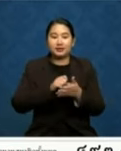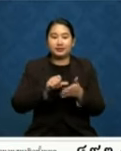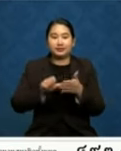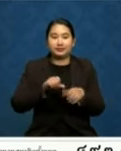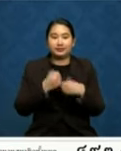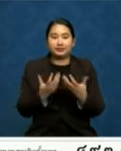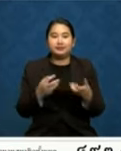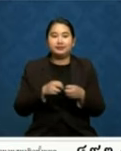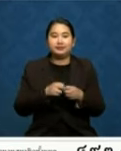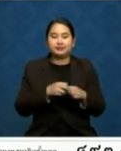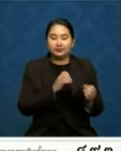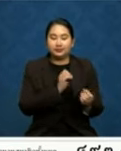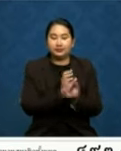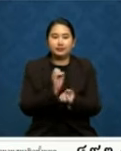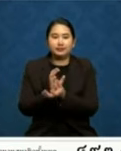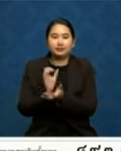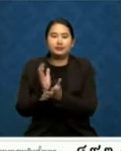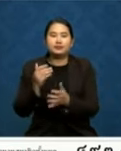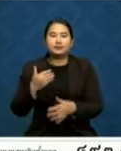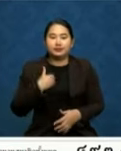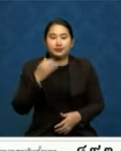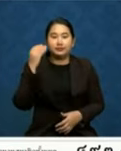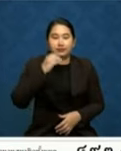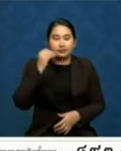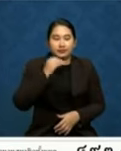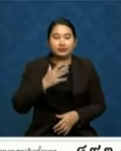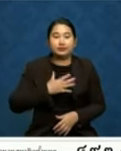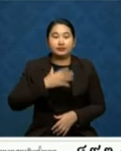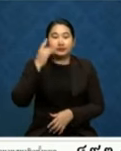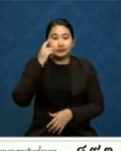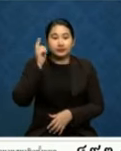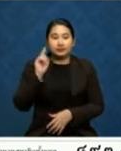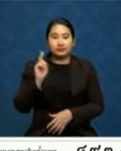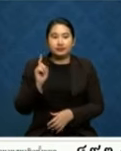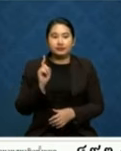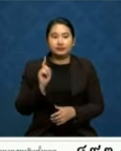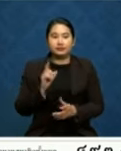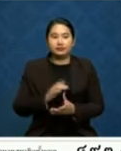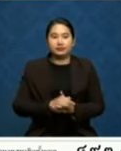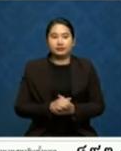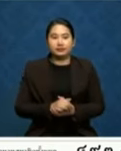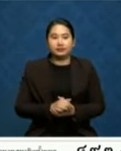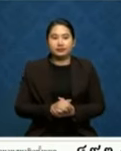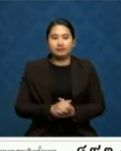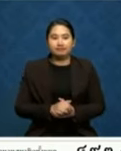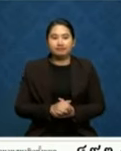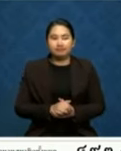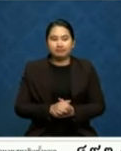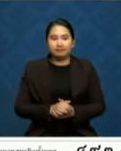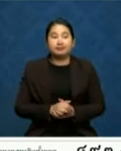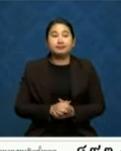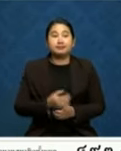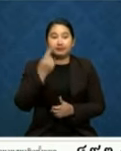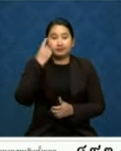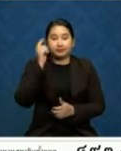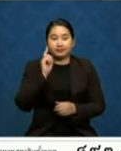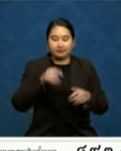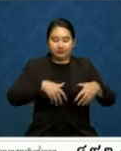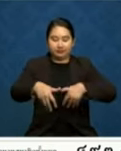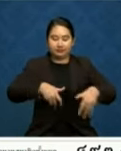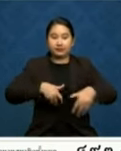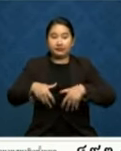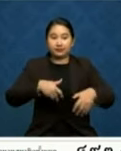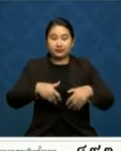ความเดือดร้อนอยู่เรื่อยๆนะจึงคิดว่าไม่อยากที่จะให้พี่น้องเกษตรกรชาวไร่ย